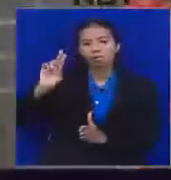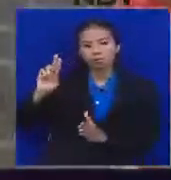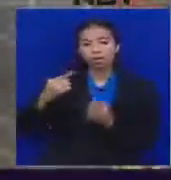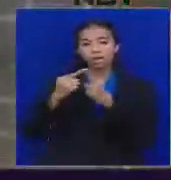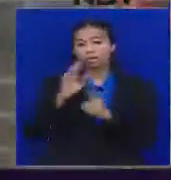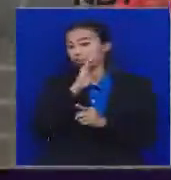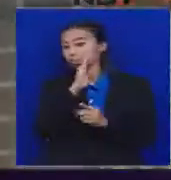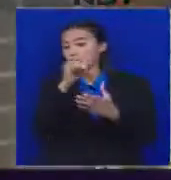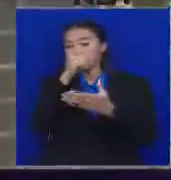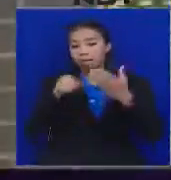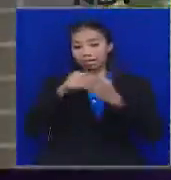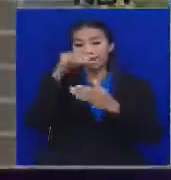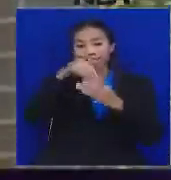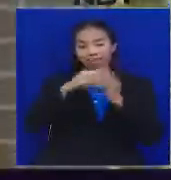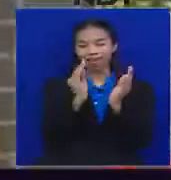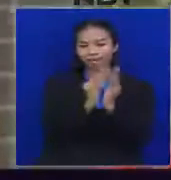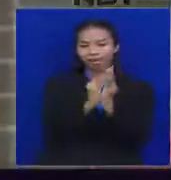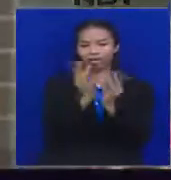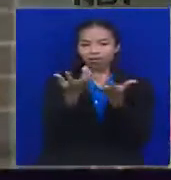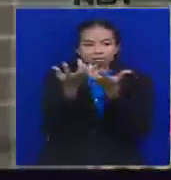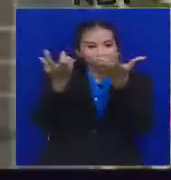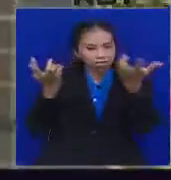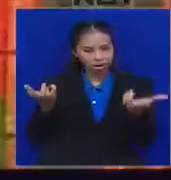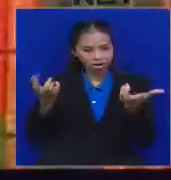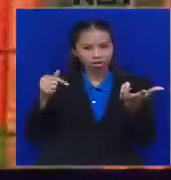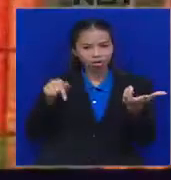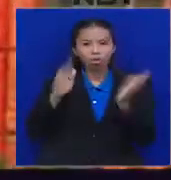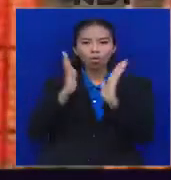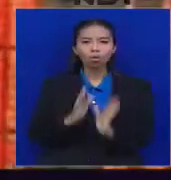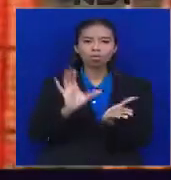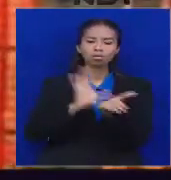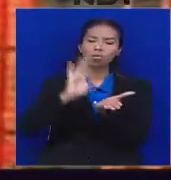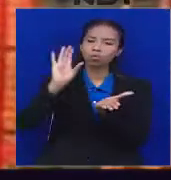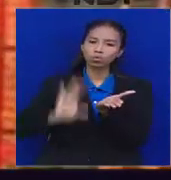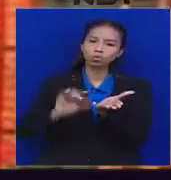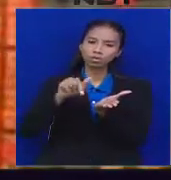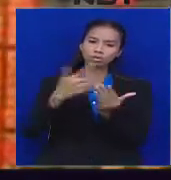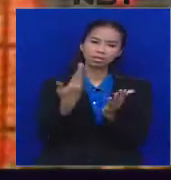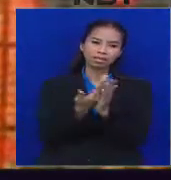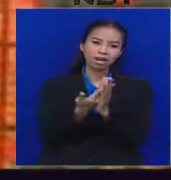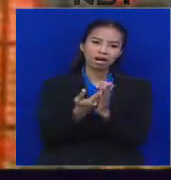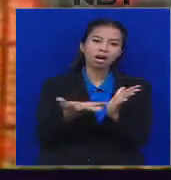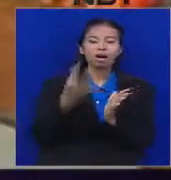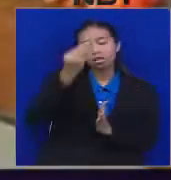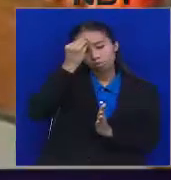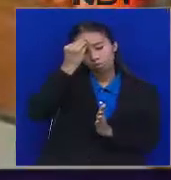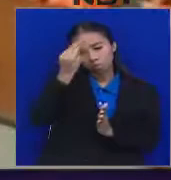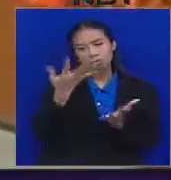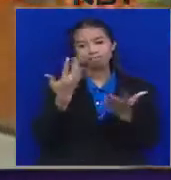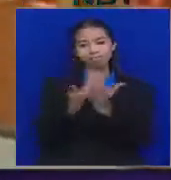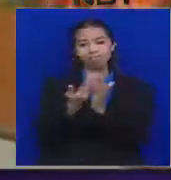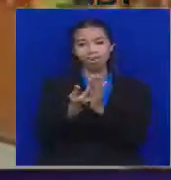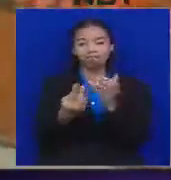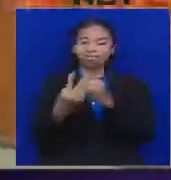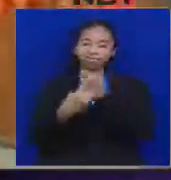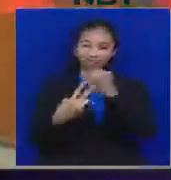กมาว่าอังกฤษออกจาก EU นักลงทุนลดความเสี่ยงด้วยการไปลงทุนในทองคำเงินเยนญี่ปุ่นและเงินดอลลาร์สหรัฐในฐ